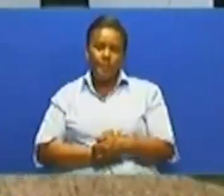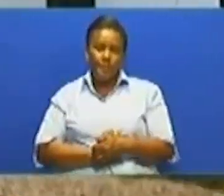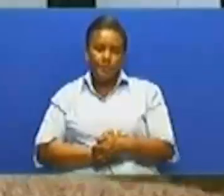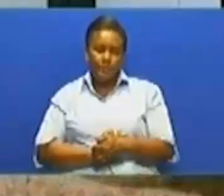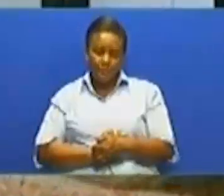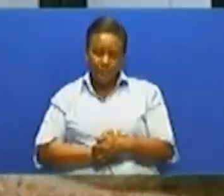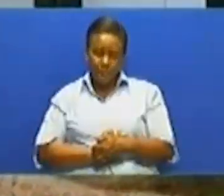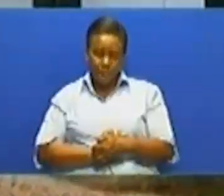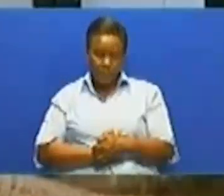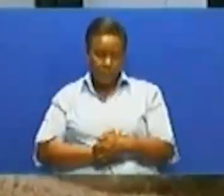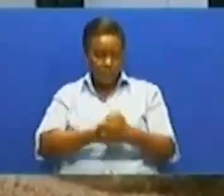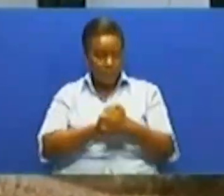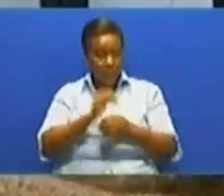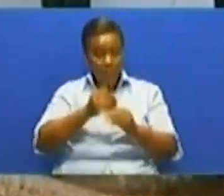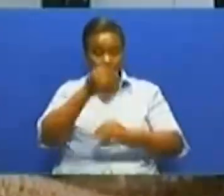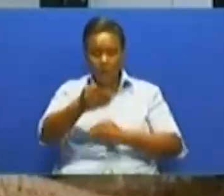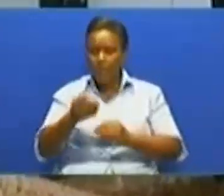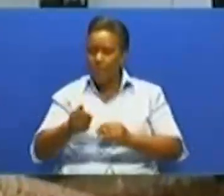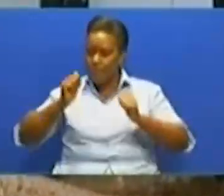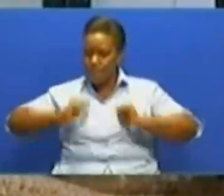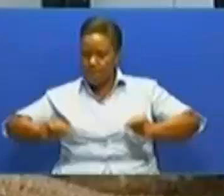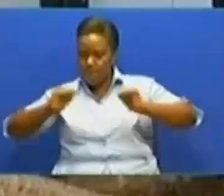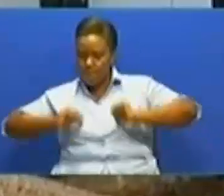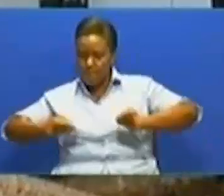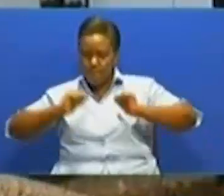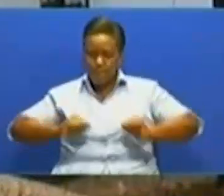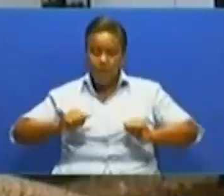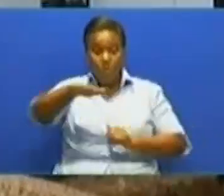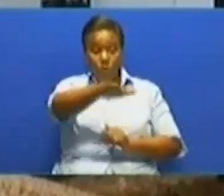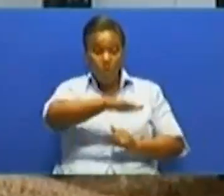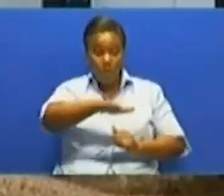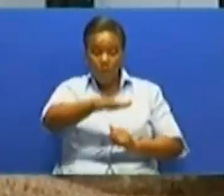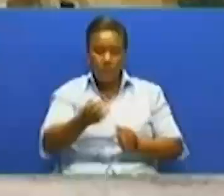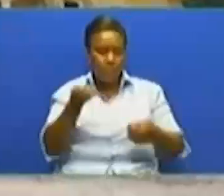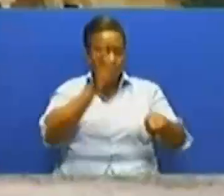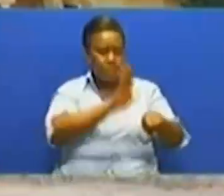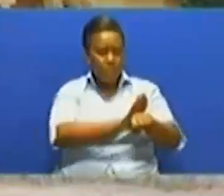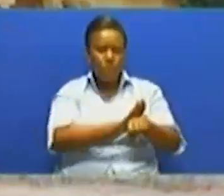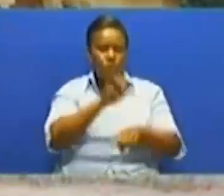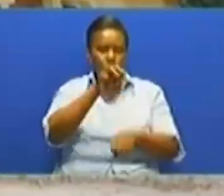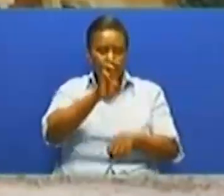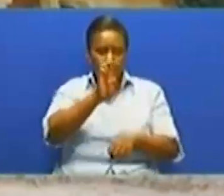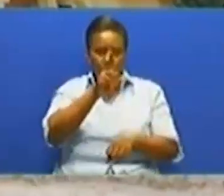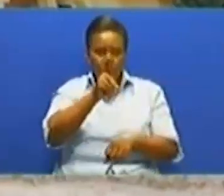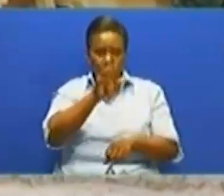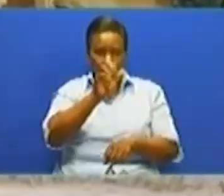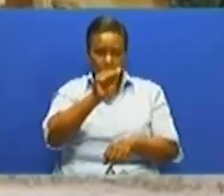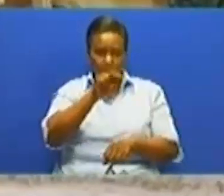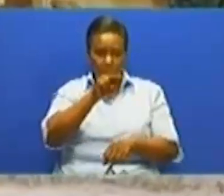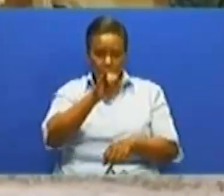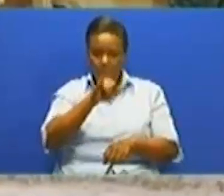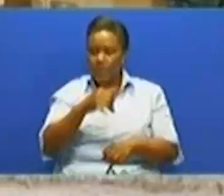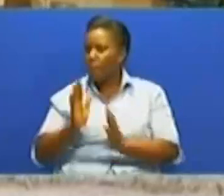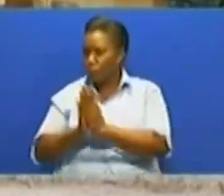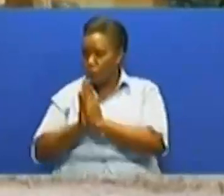Baada ya kukagua uwanja wa mbinu za medani, IGP Siro amemshukuru Rais Dr. John Magufuli kwa kuliwezesha